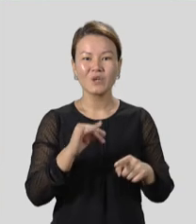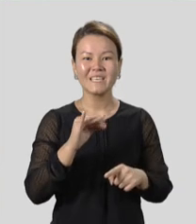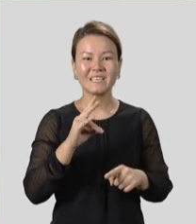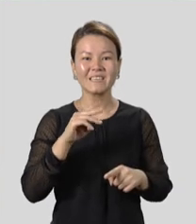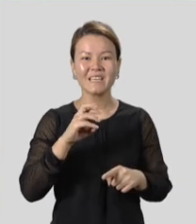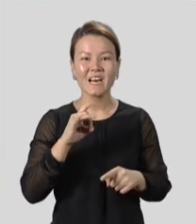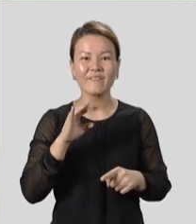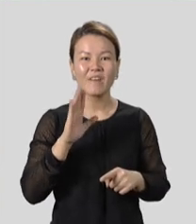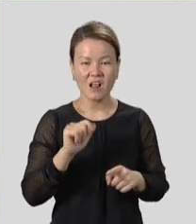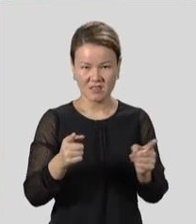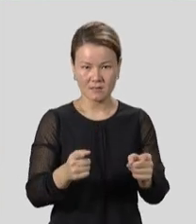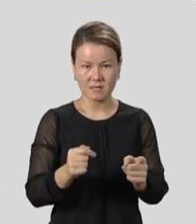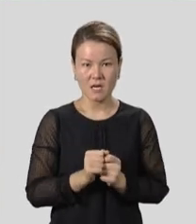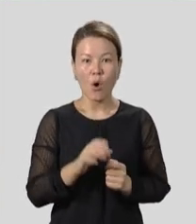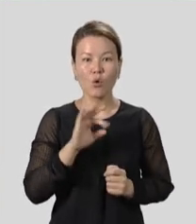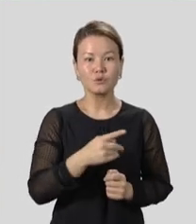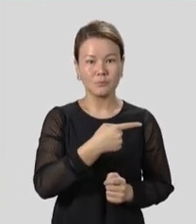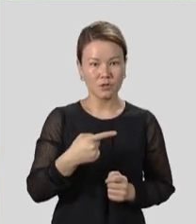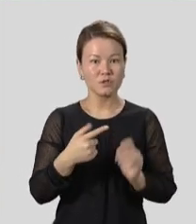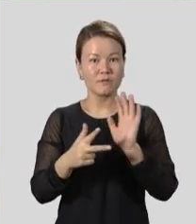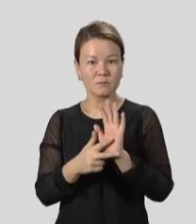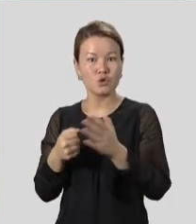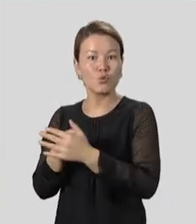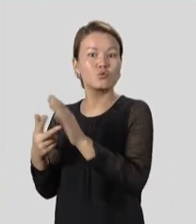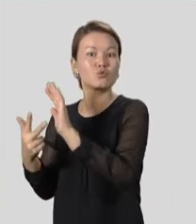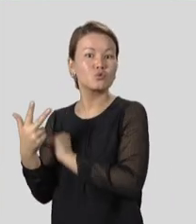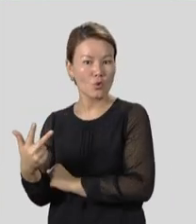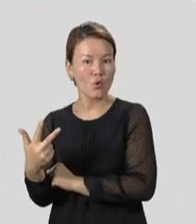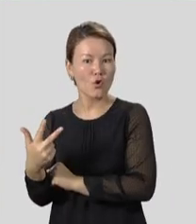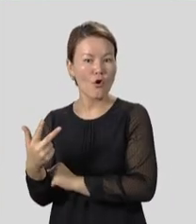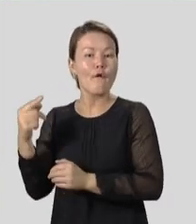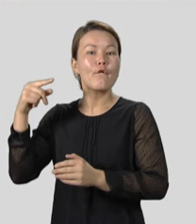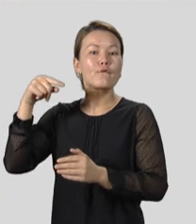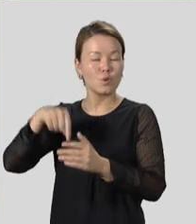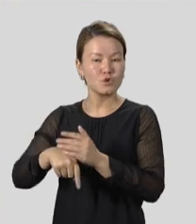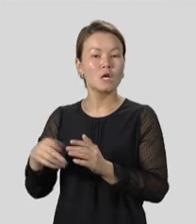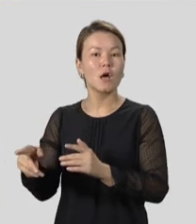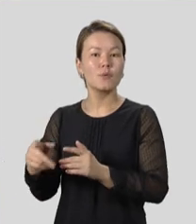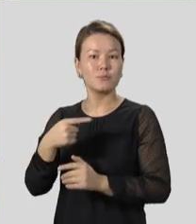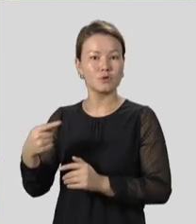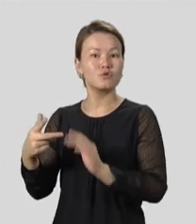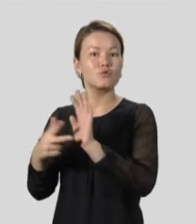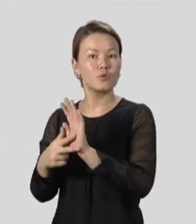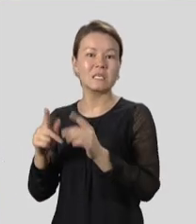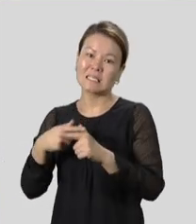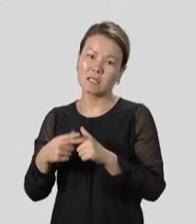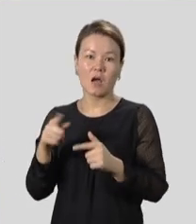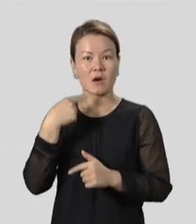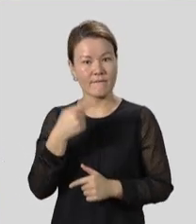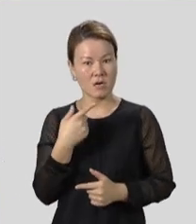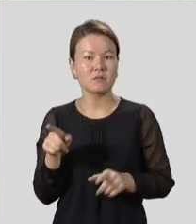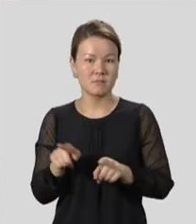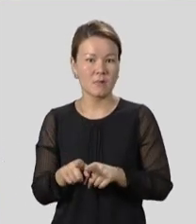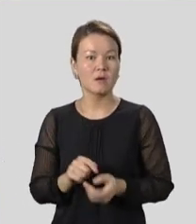полуинтервал от минус 8 до 3, включая минус 8. Иногда говорят и